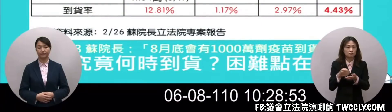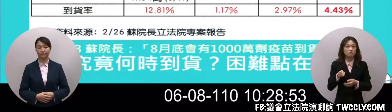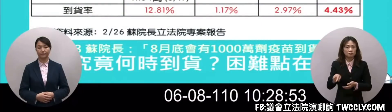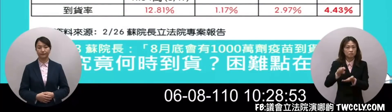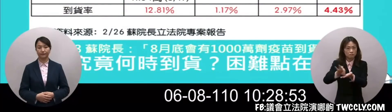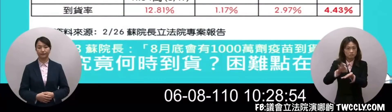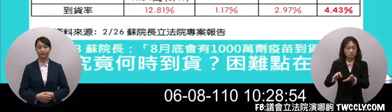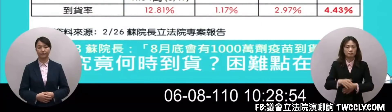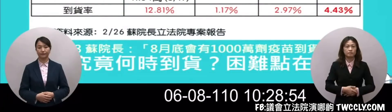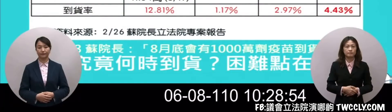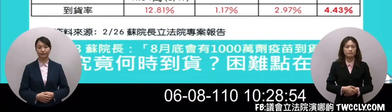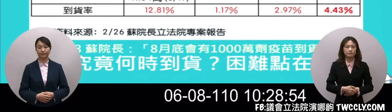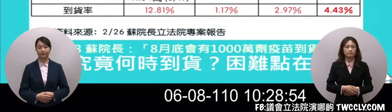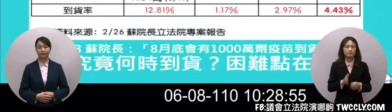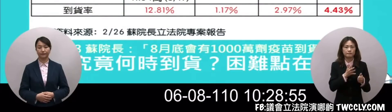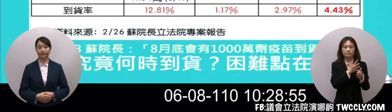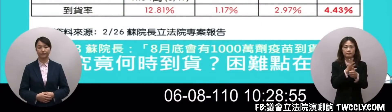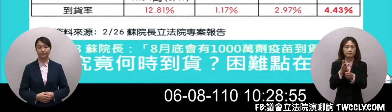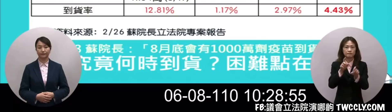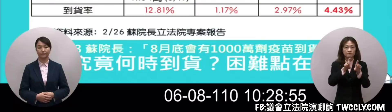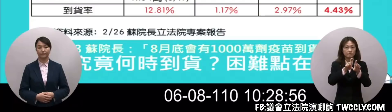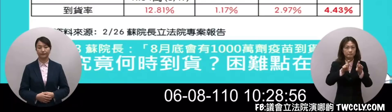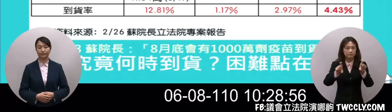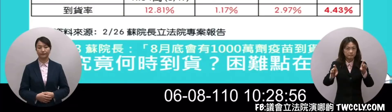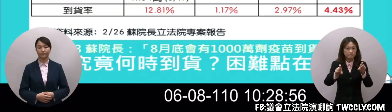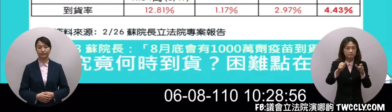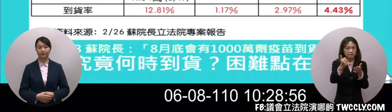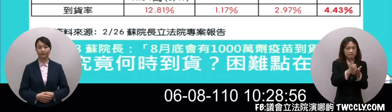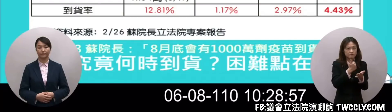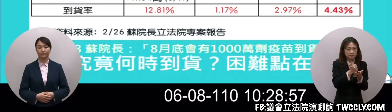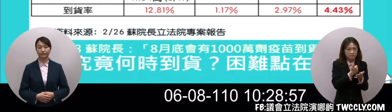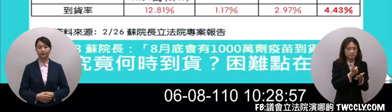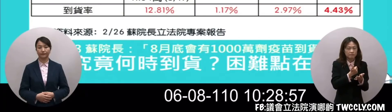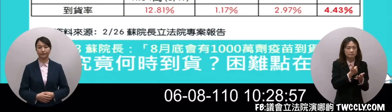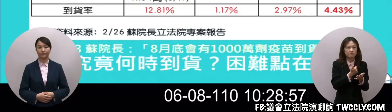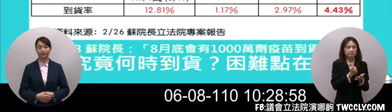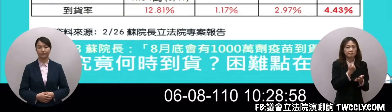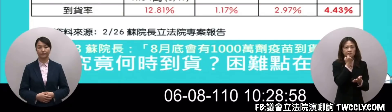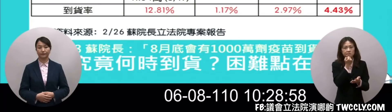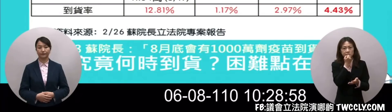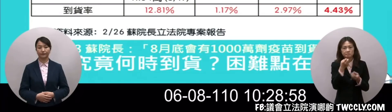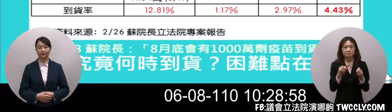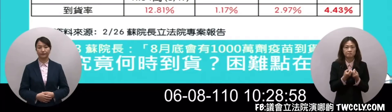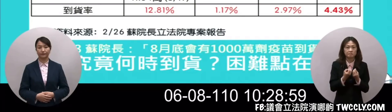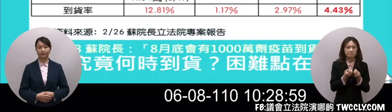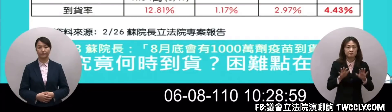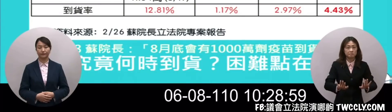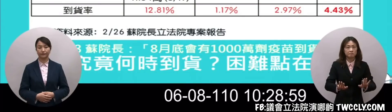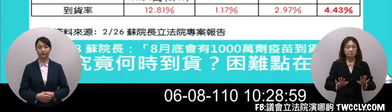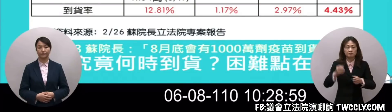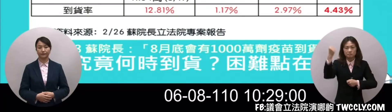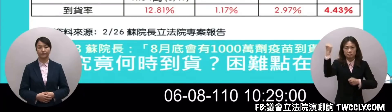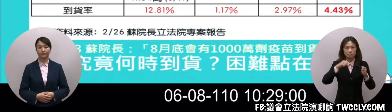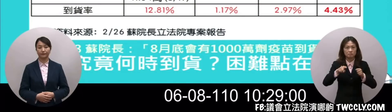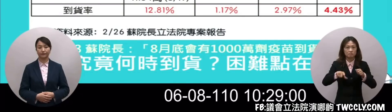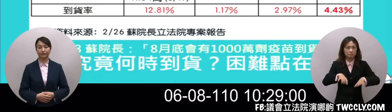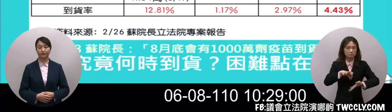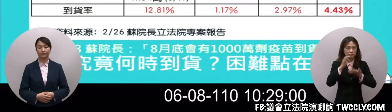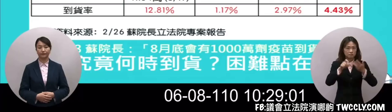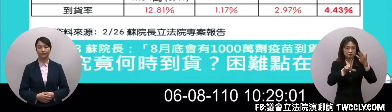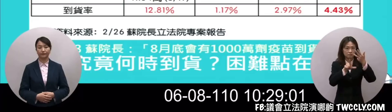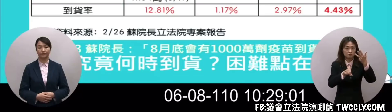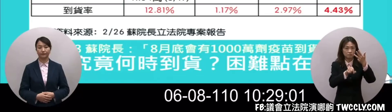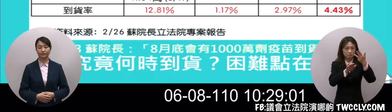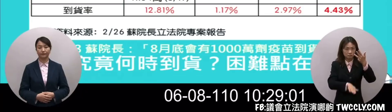苗采购到货，您持续的对外承诺，但又持续的跳票。今天早上的时候，您也讲到8月底之前会